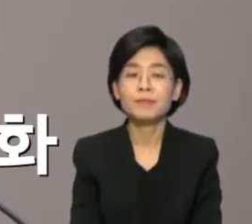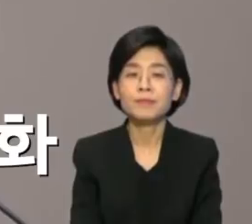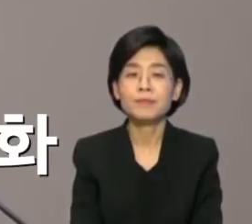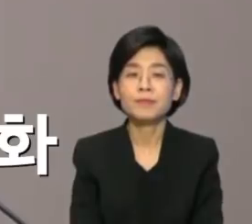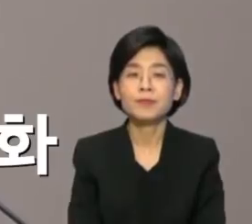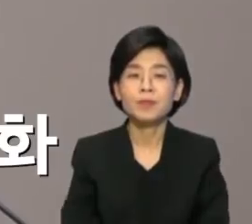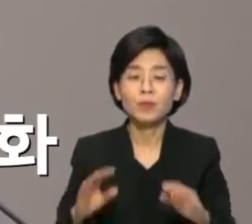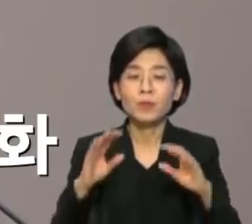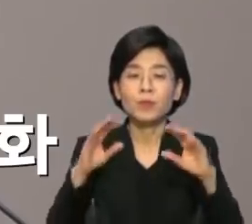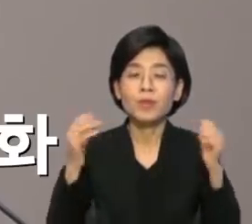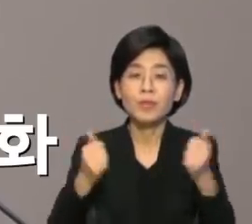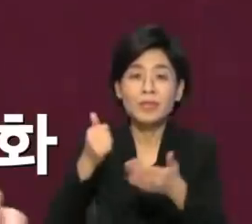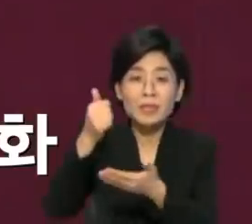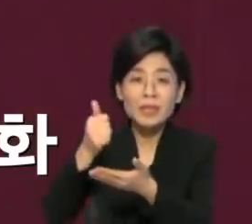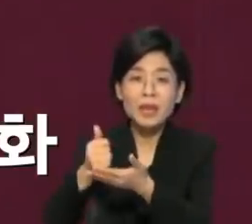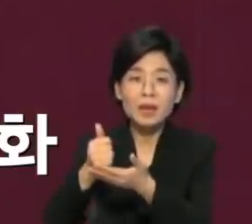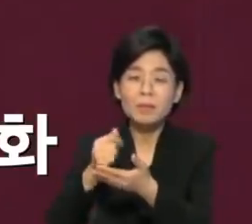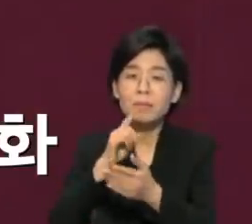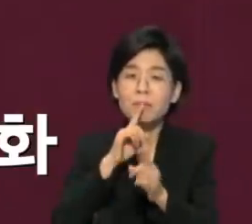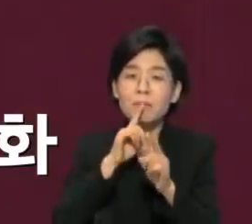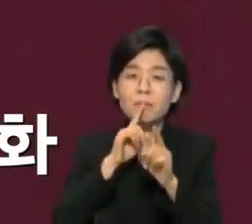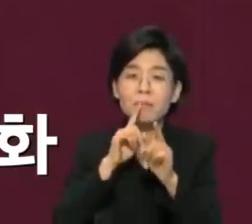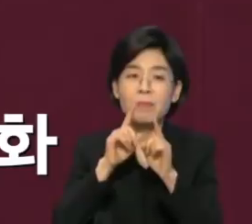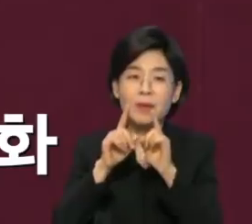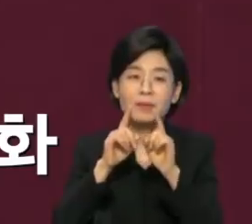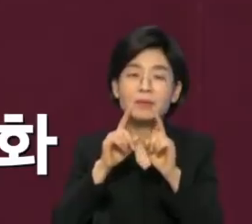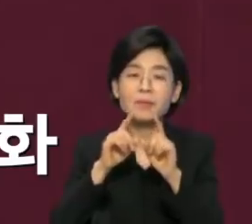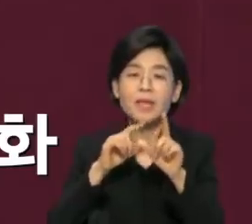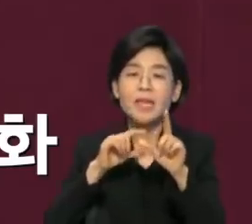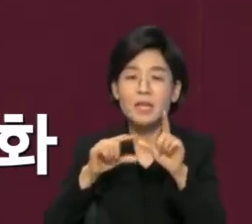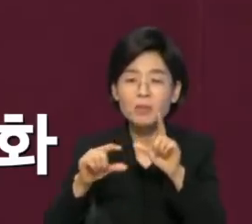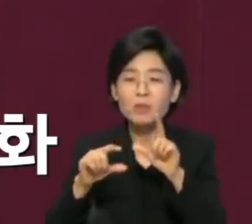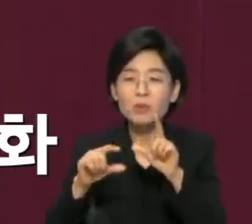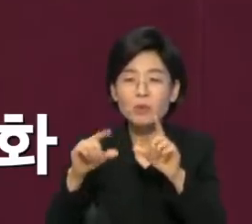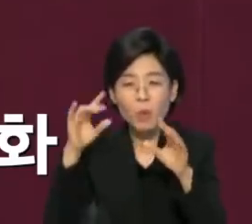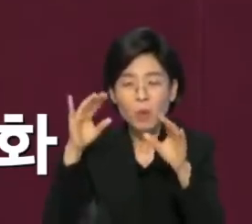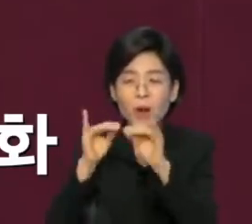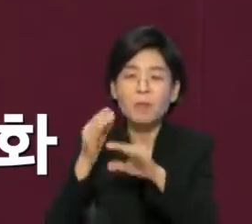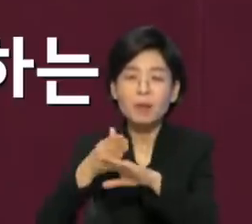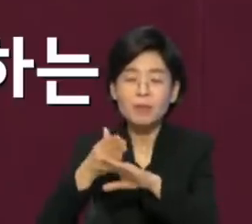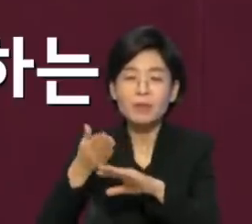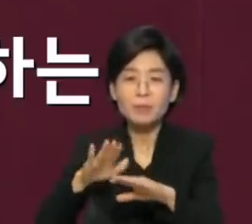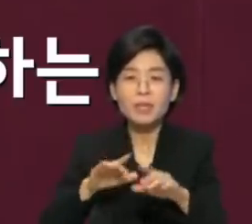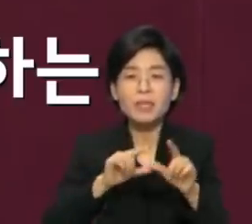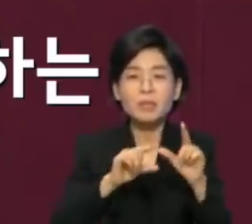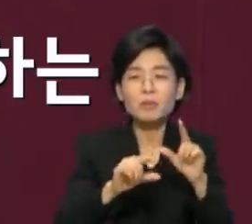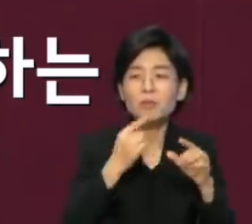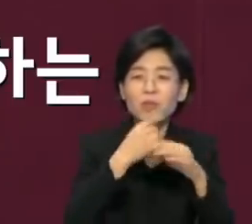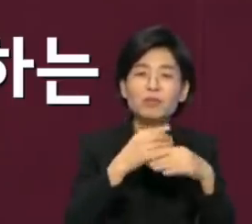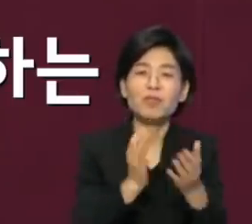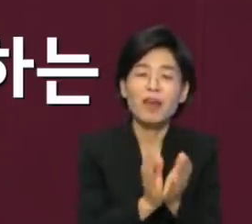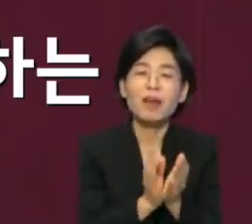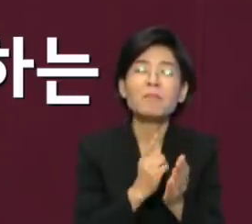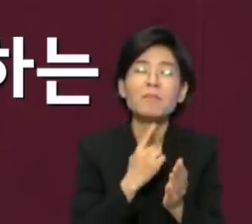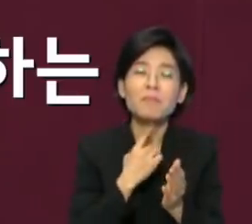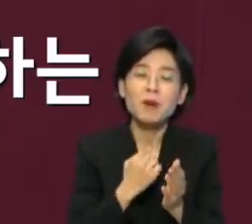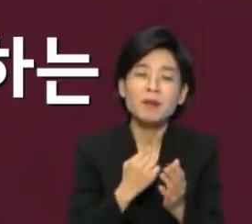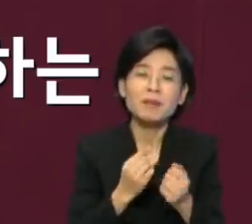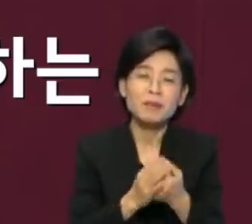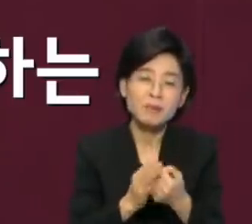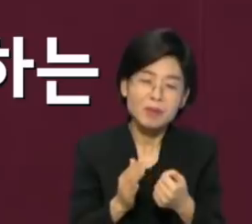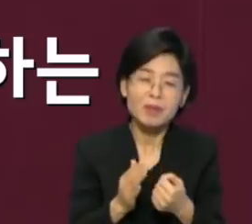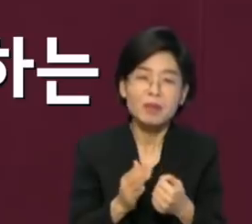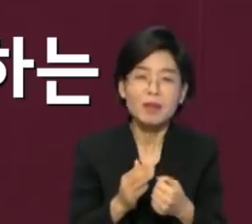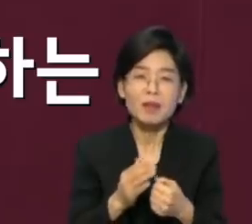감사드리면서 의장님 말씀에 또 일부는 역시 민주당 출신 의장님이시라는 생각을 했습니다. 자, 연설